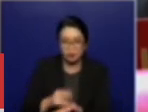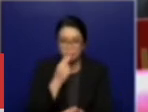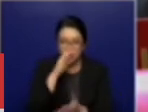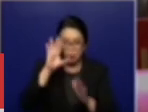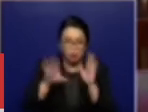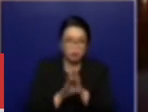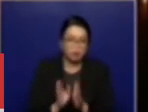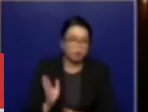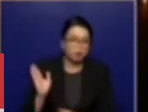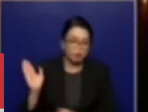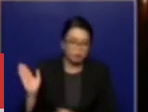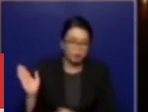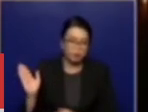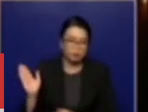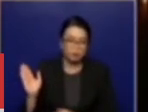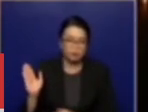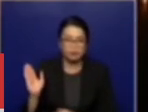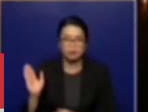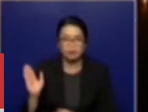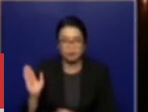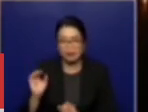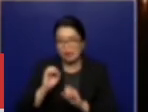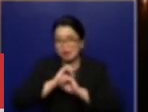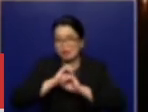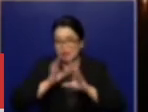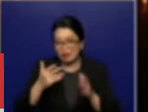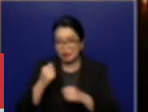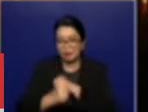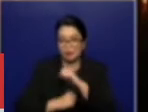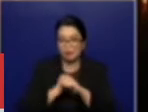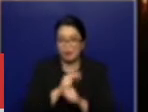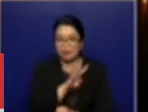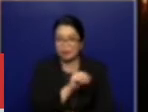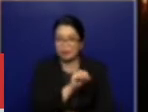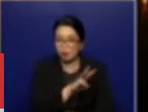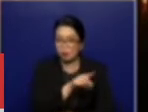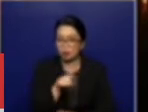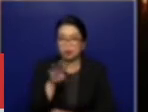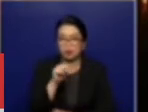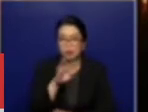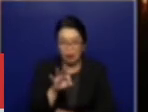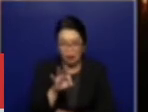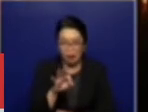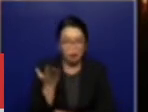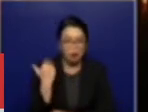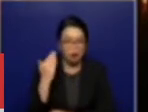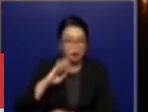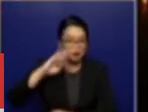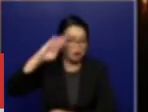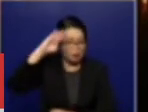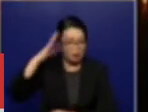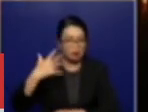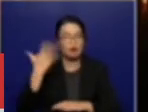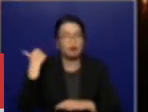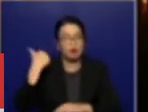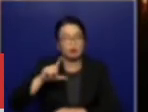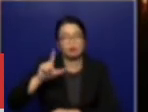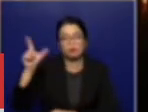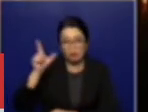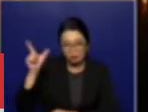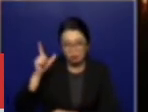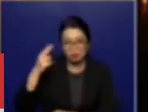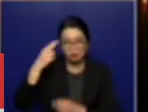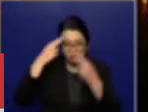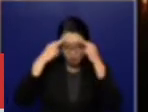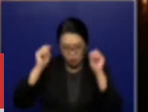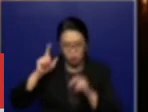จะเห็นได้ชัดเลยครับท่านประธานครับปีงบประมาณ 46-49 ซึ่งเป็นช่วง งของรัฐบาลทักษิณชินวัตรเนี่ยนะครับรั